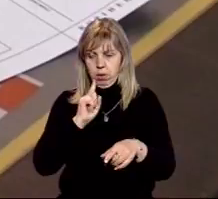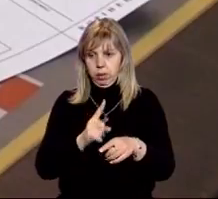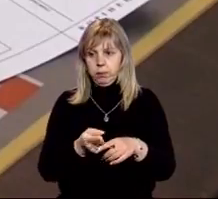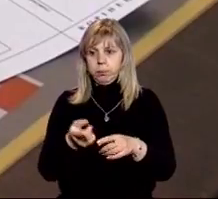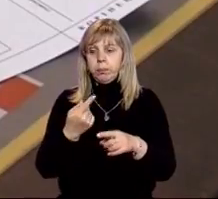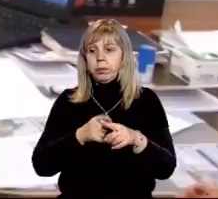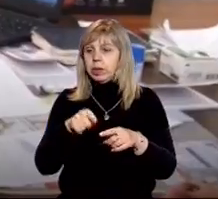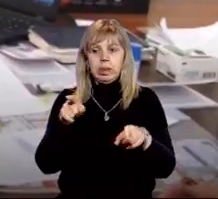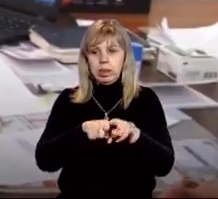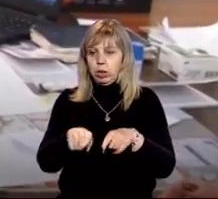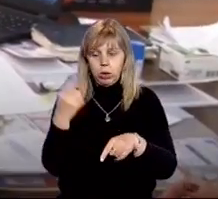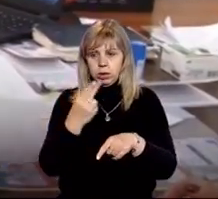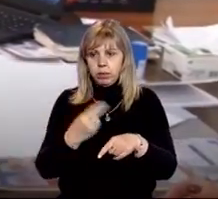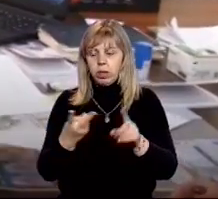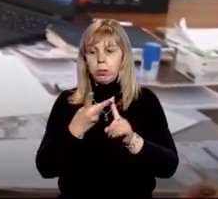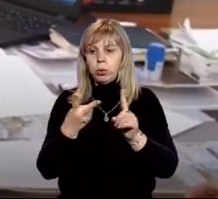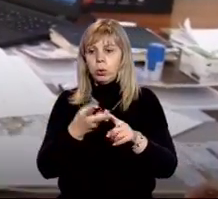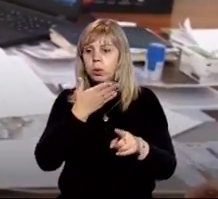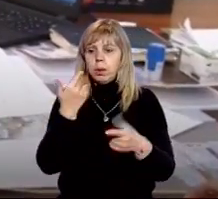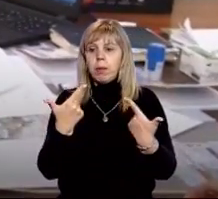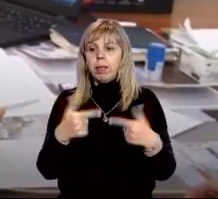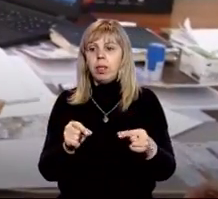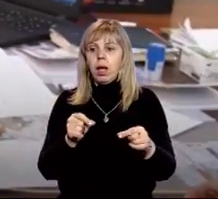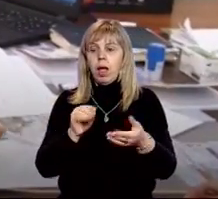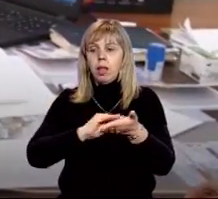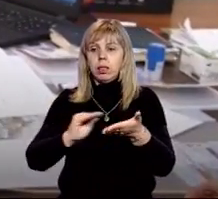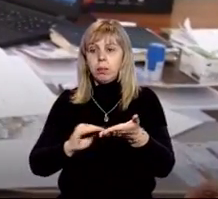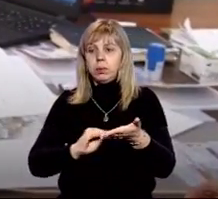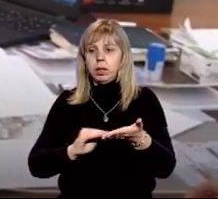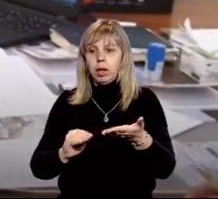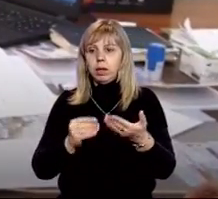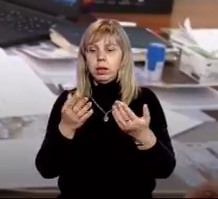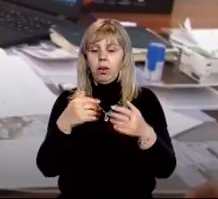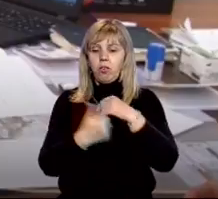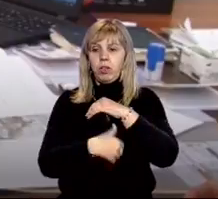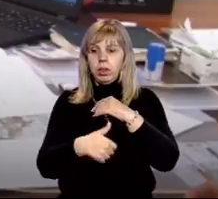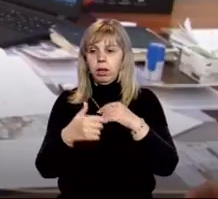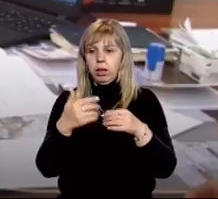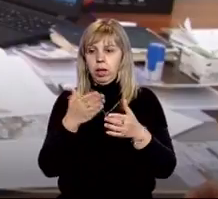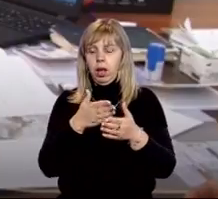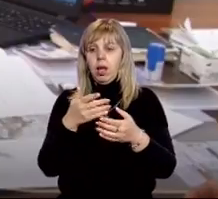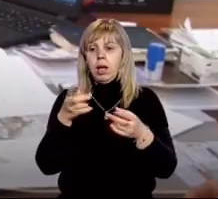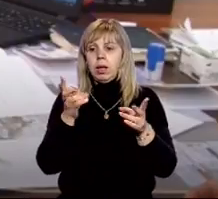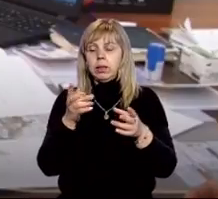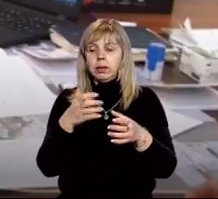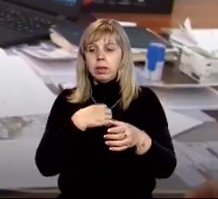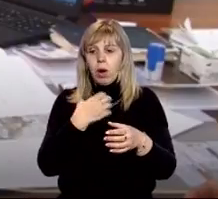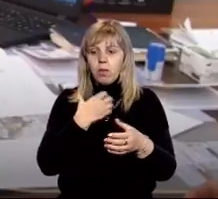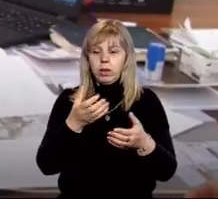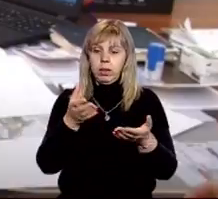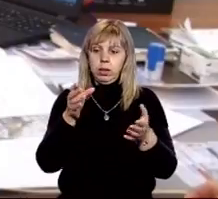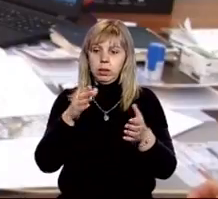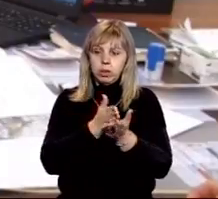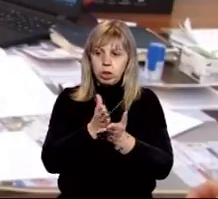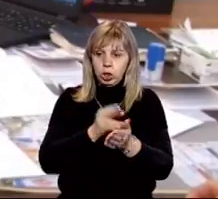того кольору, по-перше, по-друге, нема де заповняти відділи кадрів, страховий стаж